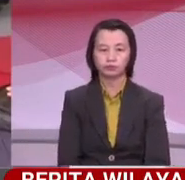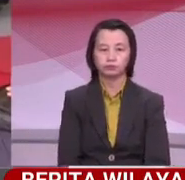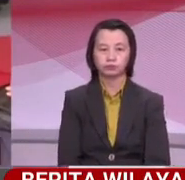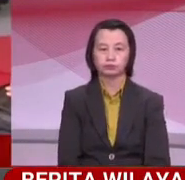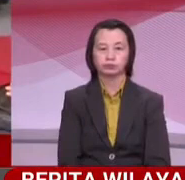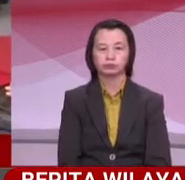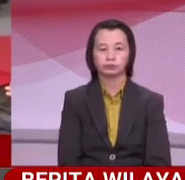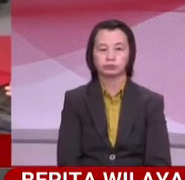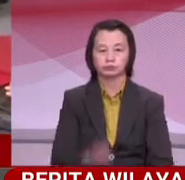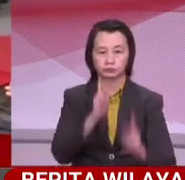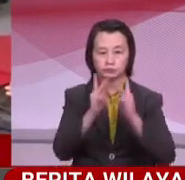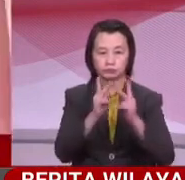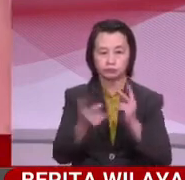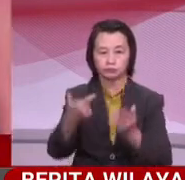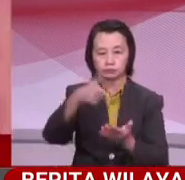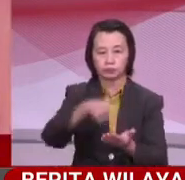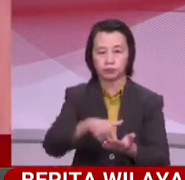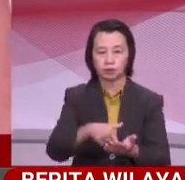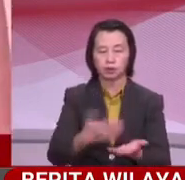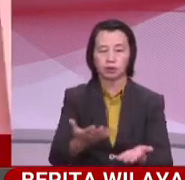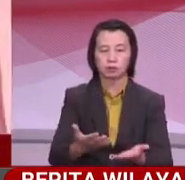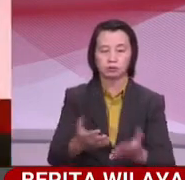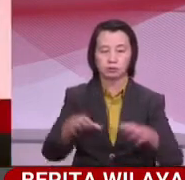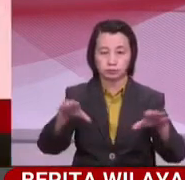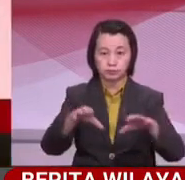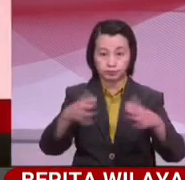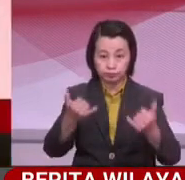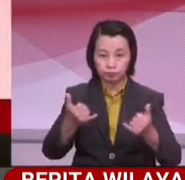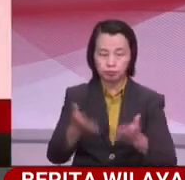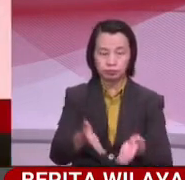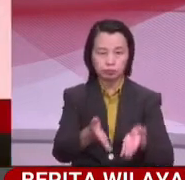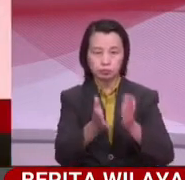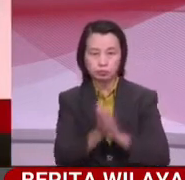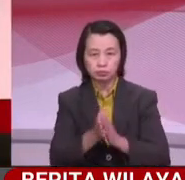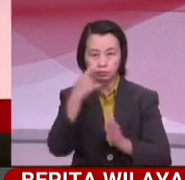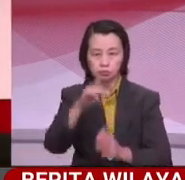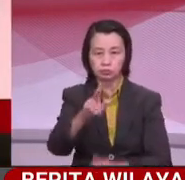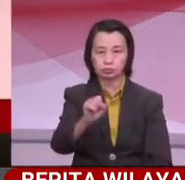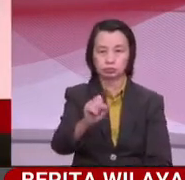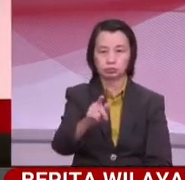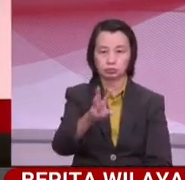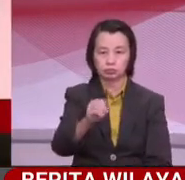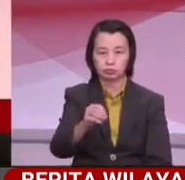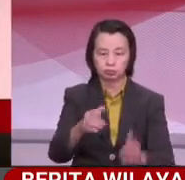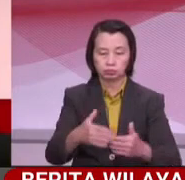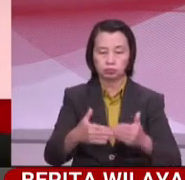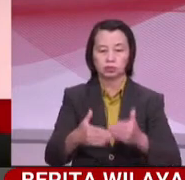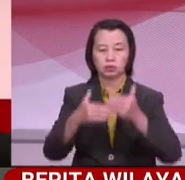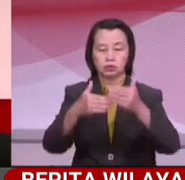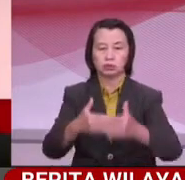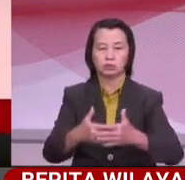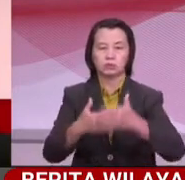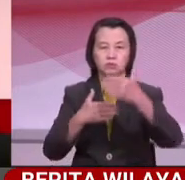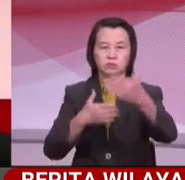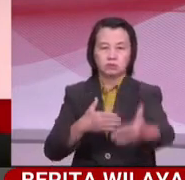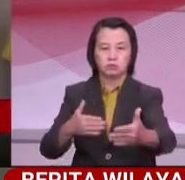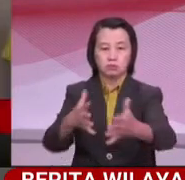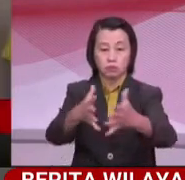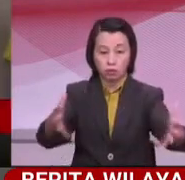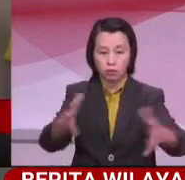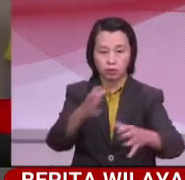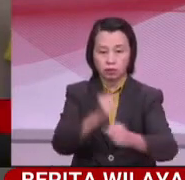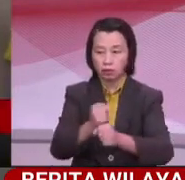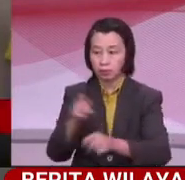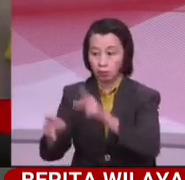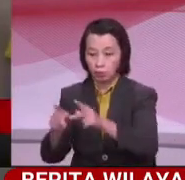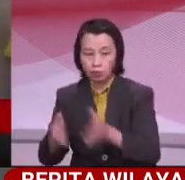tambah jatuh patinggi Abang Johari buat masa ini permintaan bagi skin tersebut diperluas lagi setelah mendapat